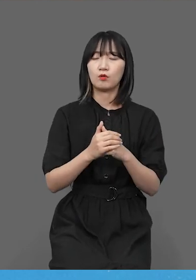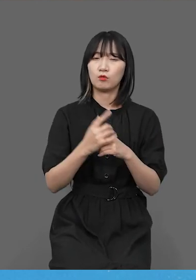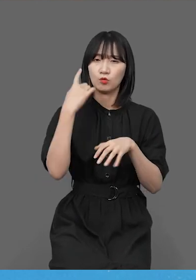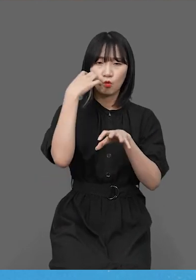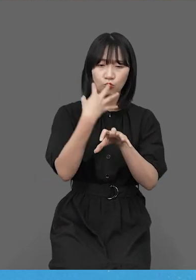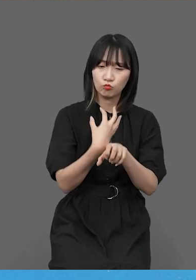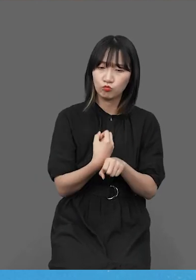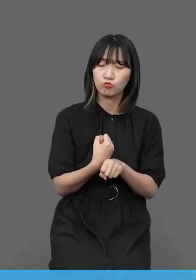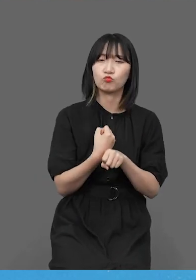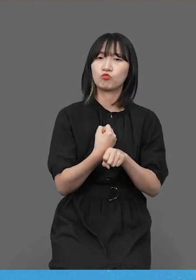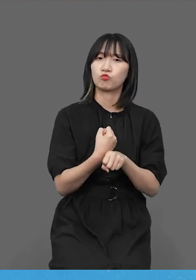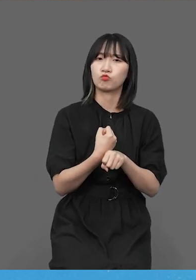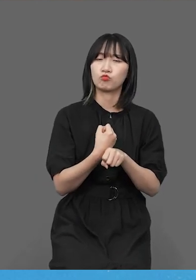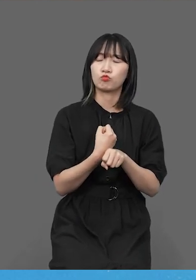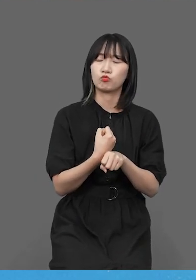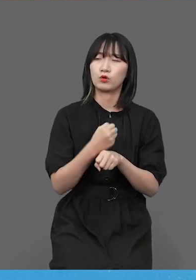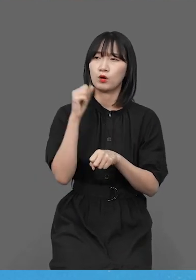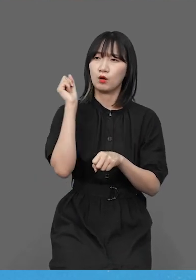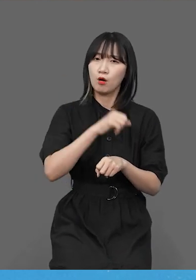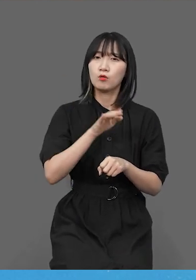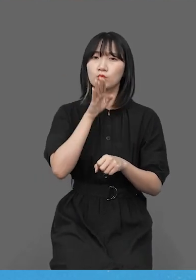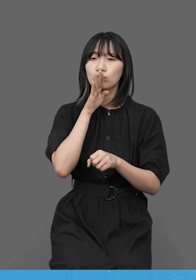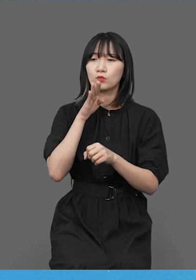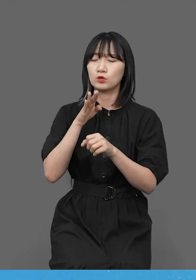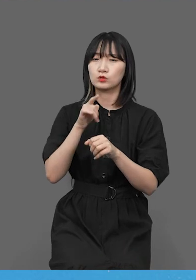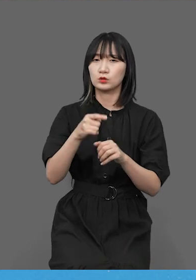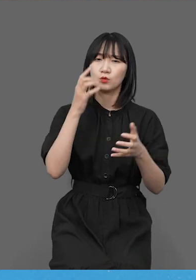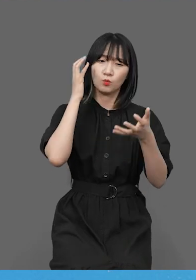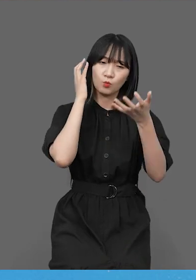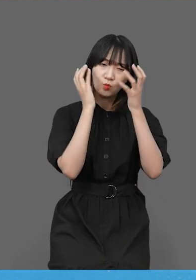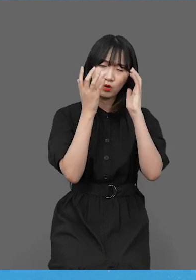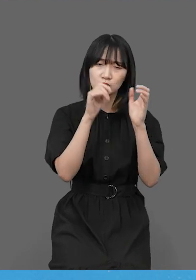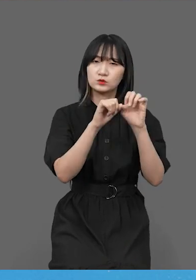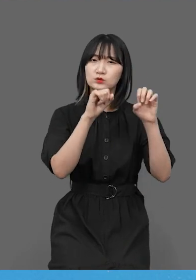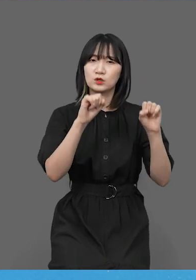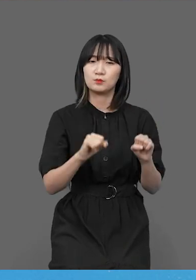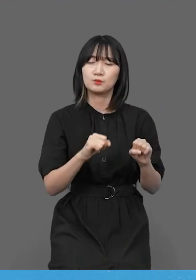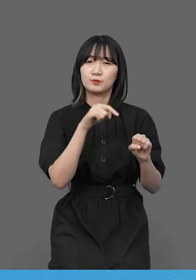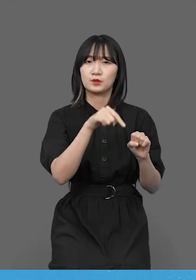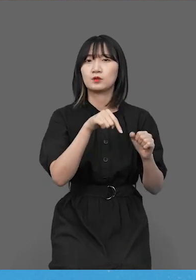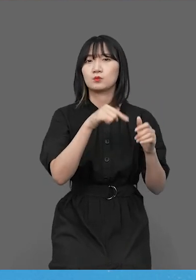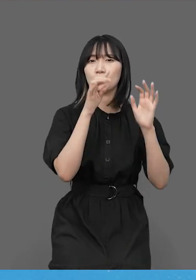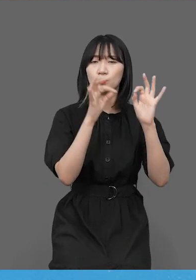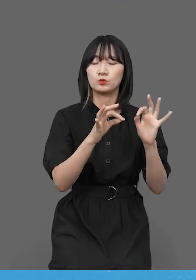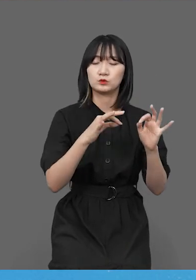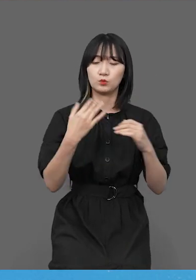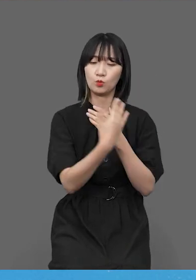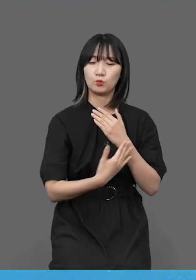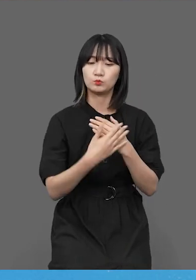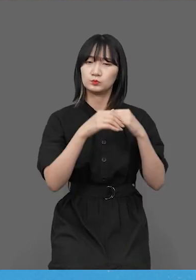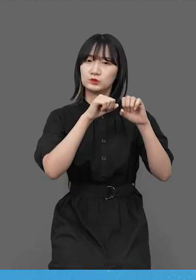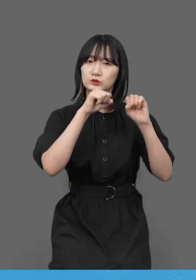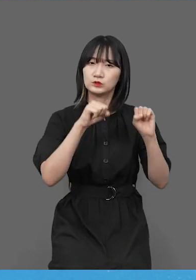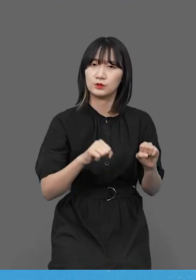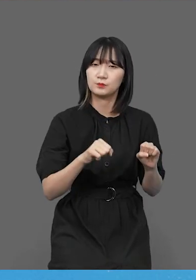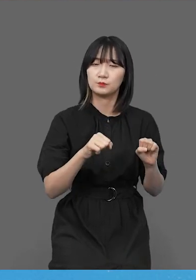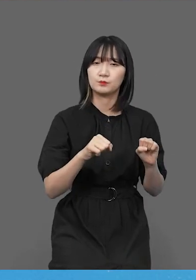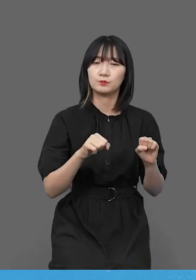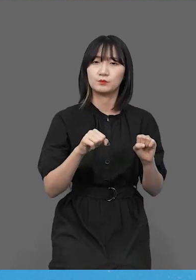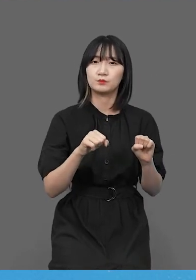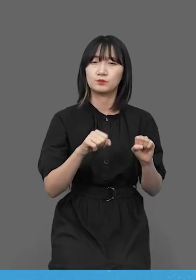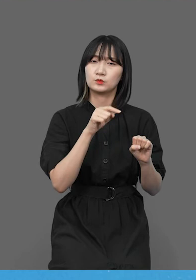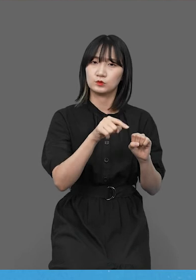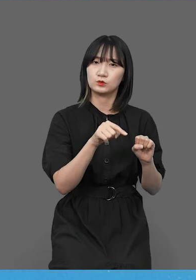연구를 하다 보니까 정말 이런 복잡한 세포 시스템, 인체 시스템,